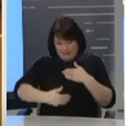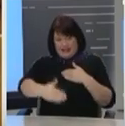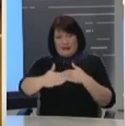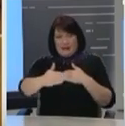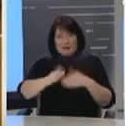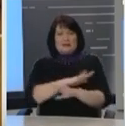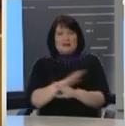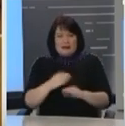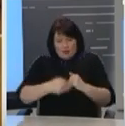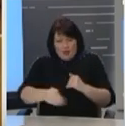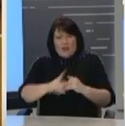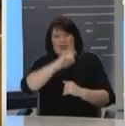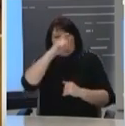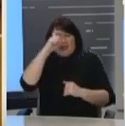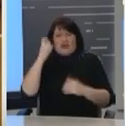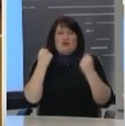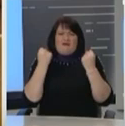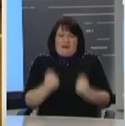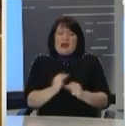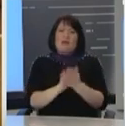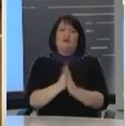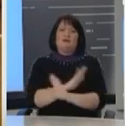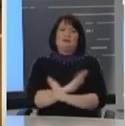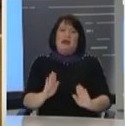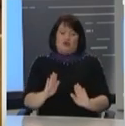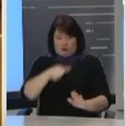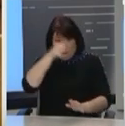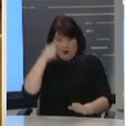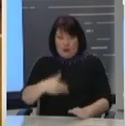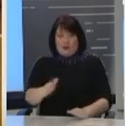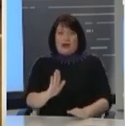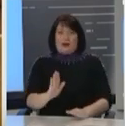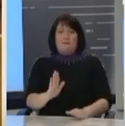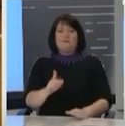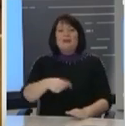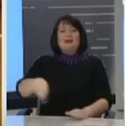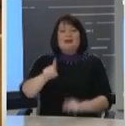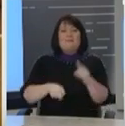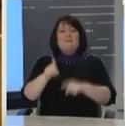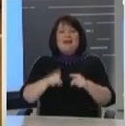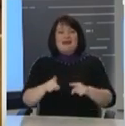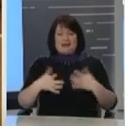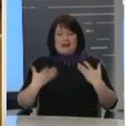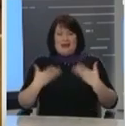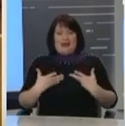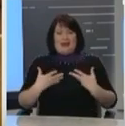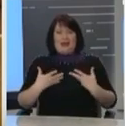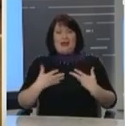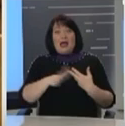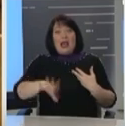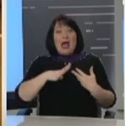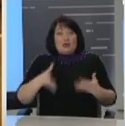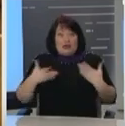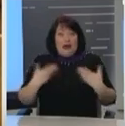είναι, παραλαμβάνω, που κάποιους αντί να τους χαροποιεί, όπως πιστεύω την πλειοψηφία του ελληνικού